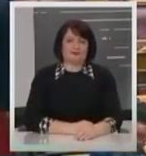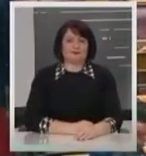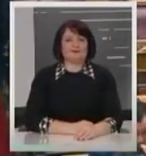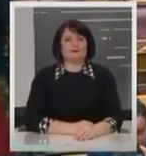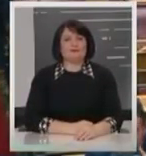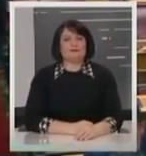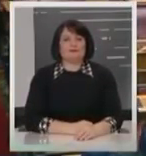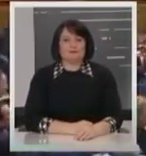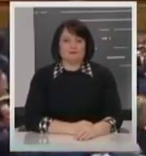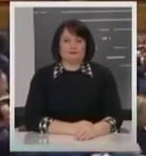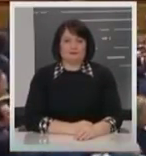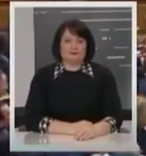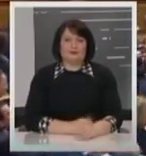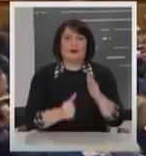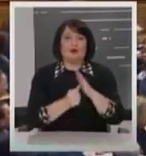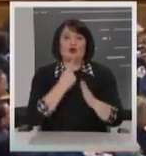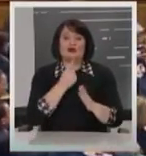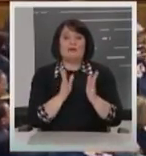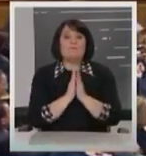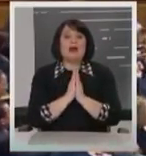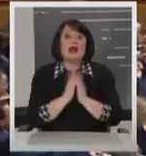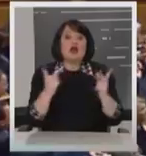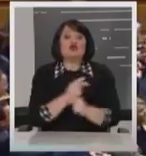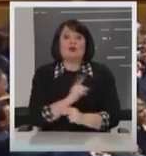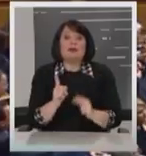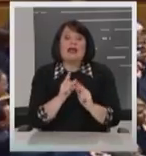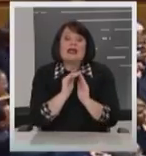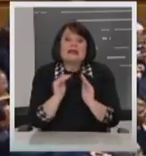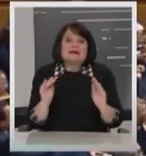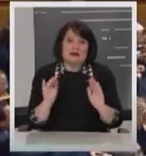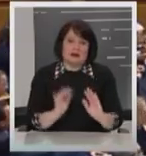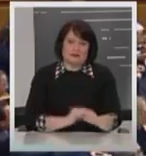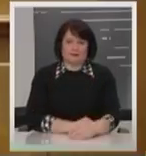Παρακαλώ πολύ, κάντε ησυχία και μην διακόπτετε. Ελάτε.